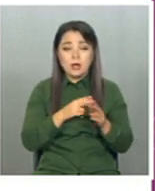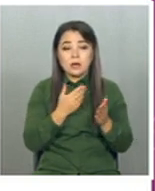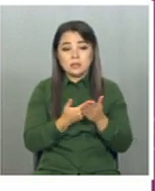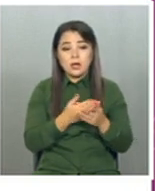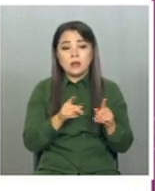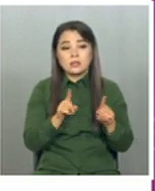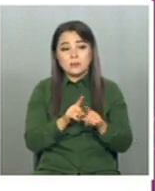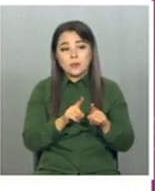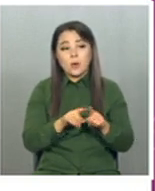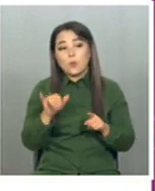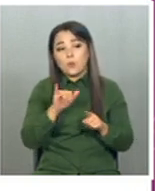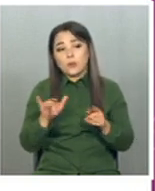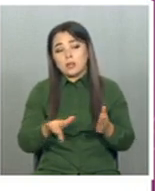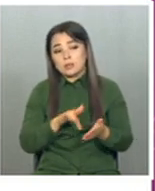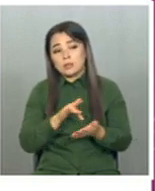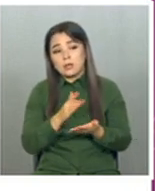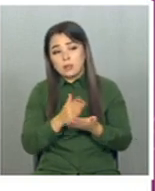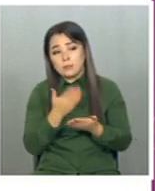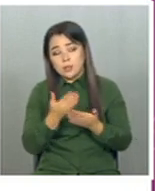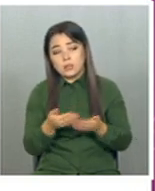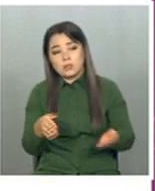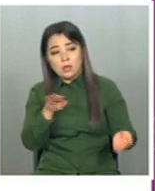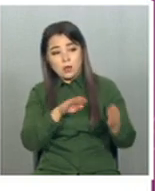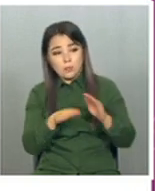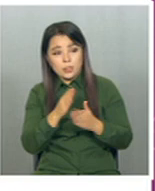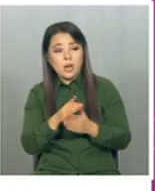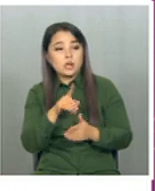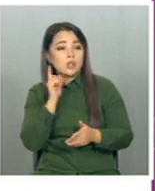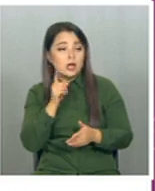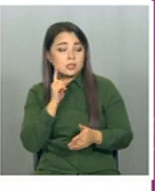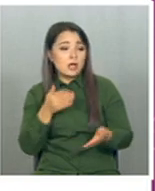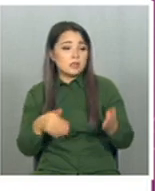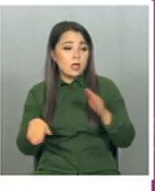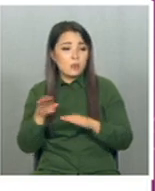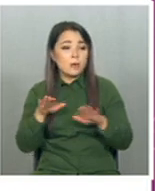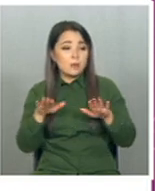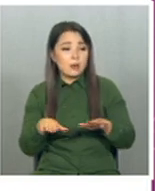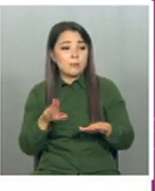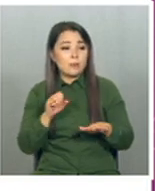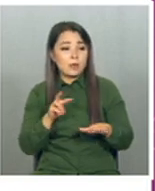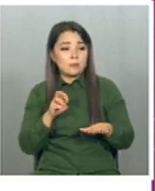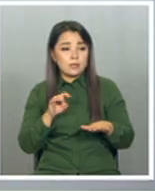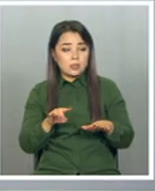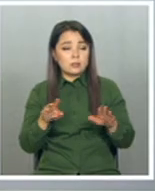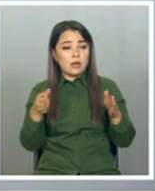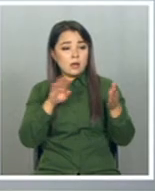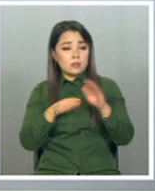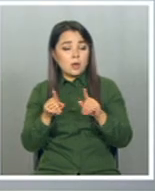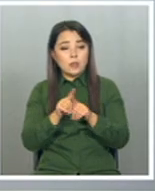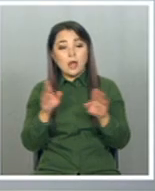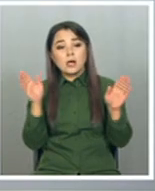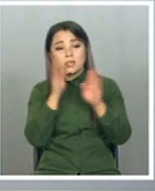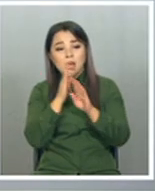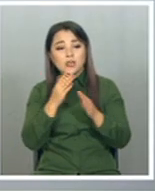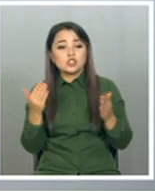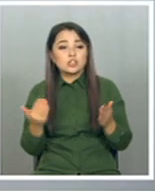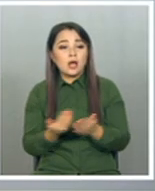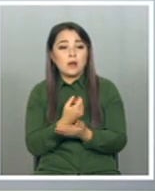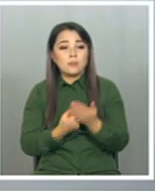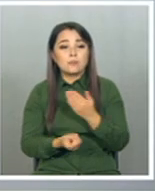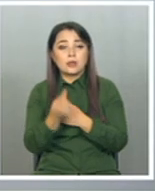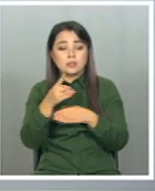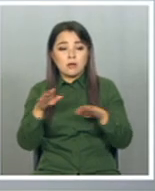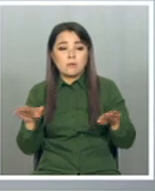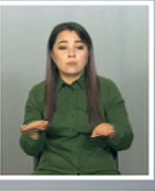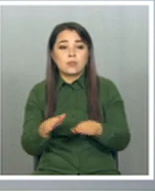біз Орал тауын айтамыз, және жас таулар. Жас таулар, балар, жас таулар олар табиғат жағынан жаңадан пайда болғандықтан олар